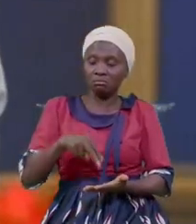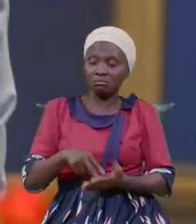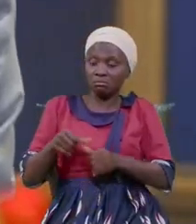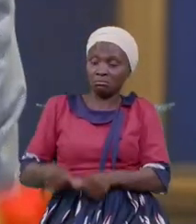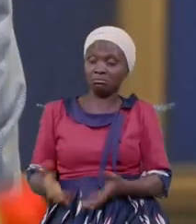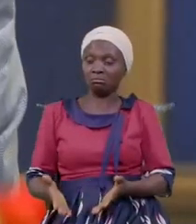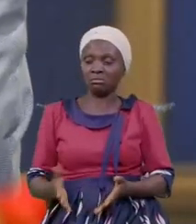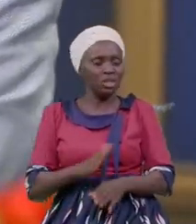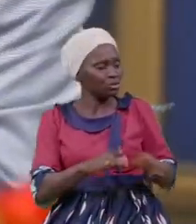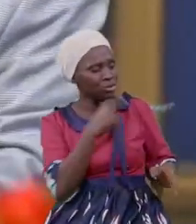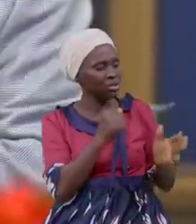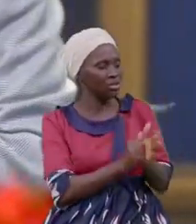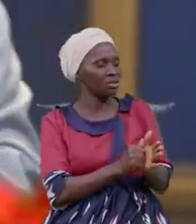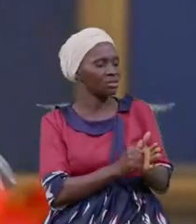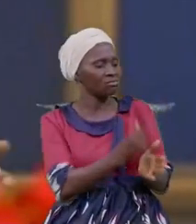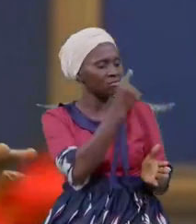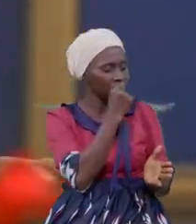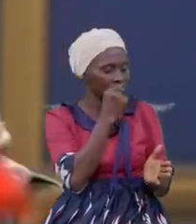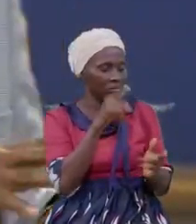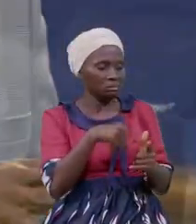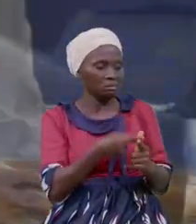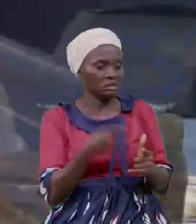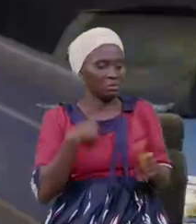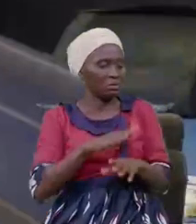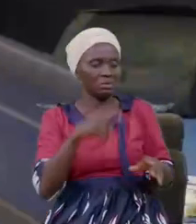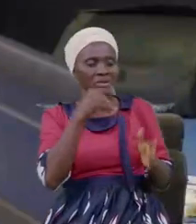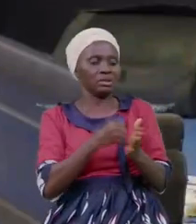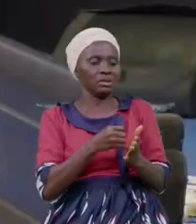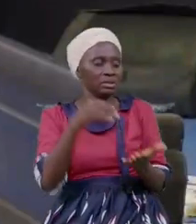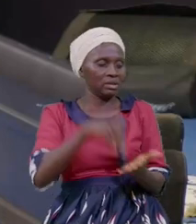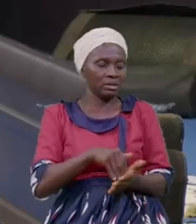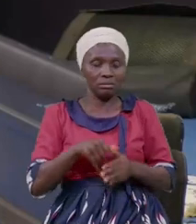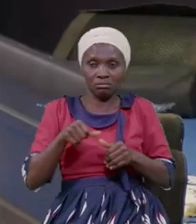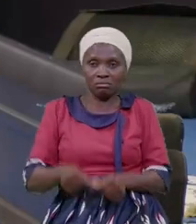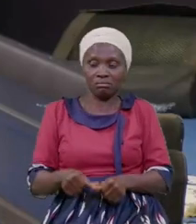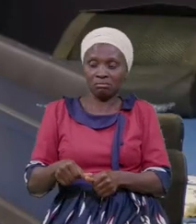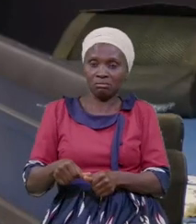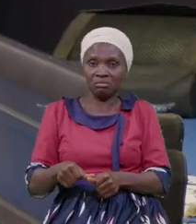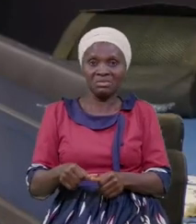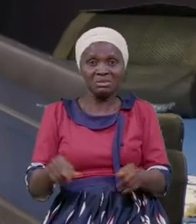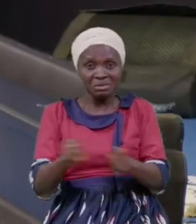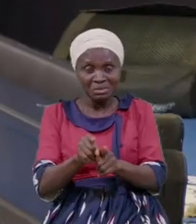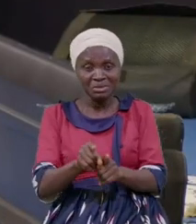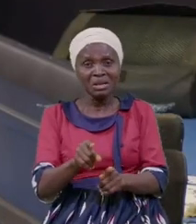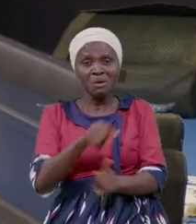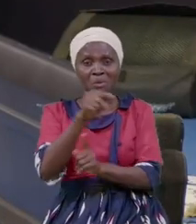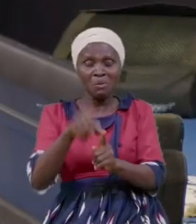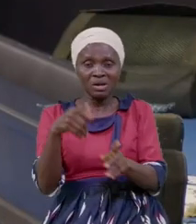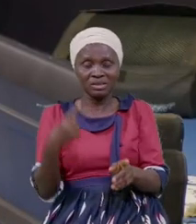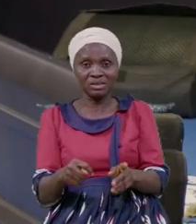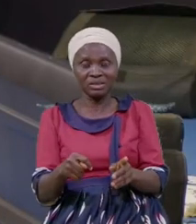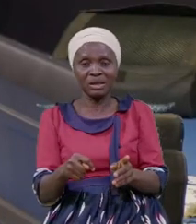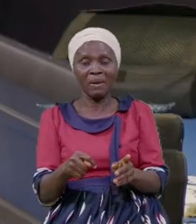ça encore et on ne le dit plus même quand les personnalités et